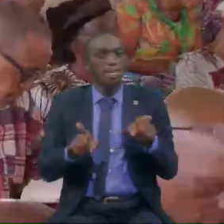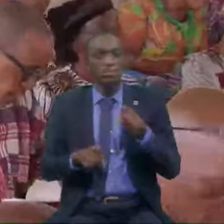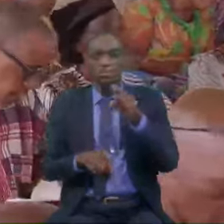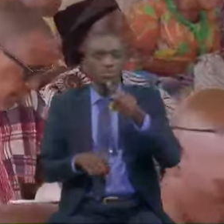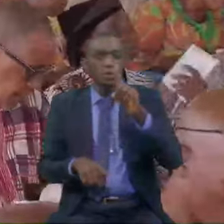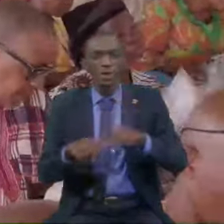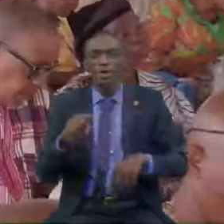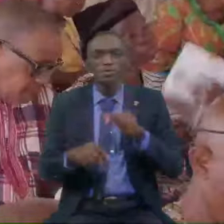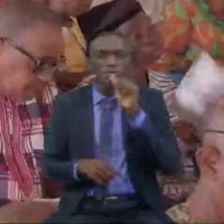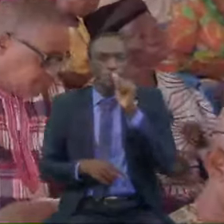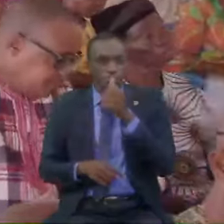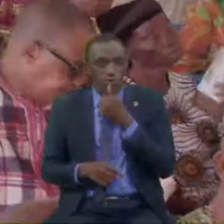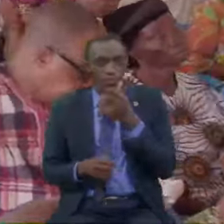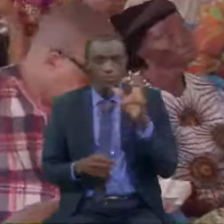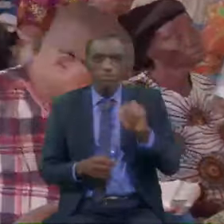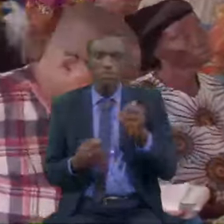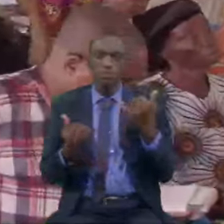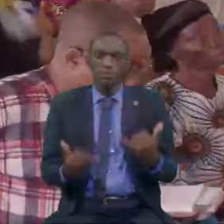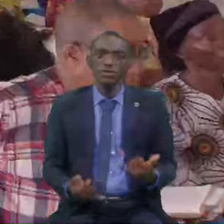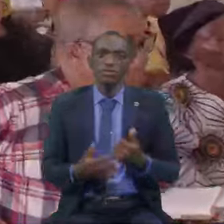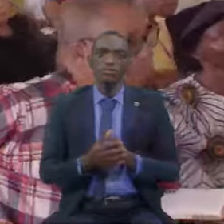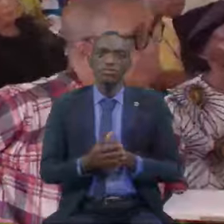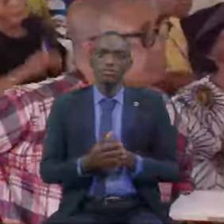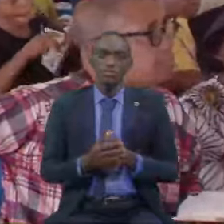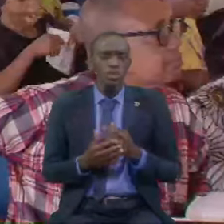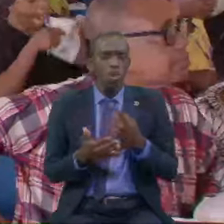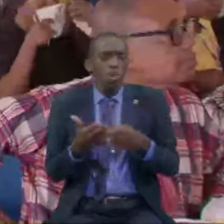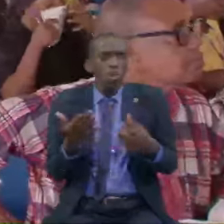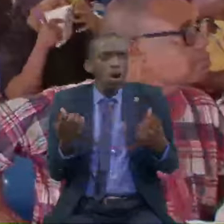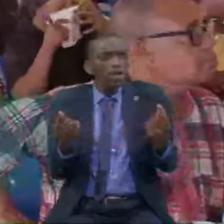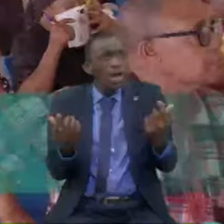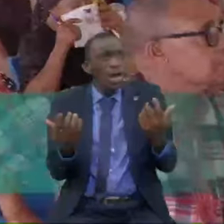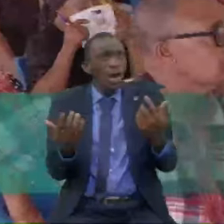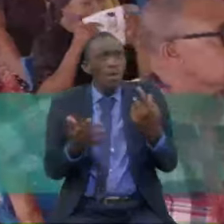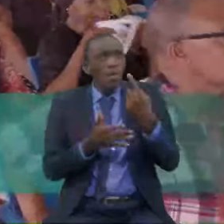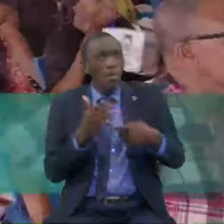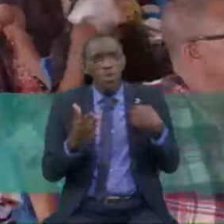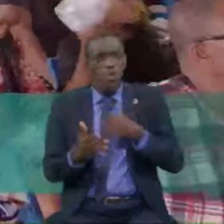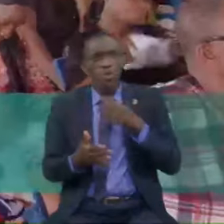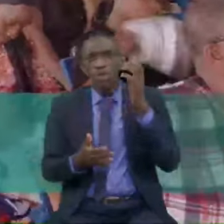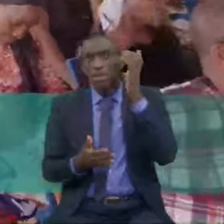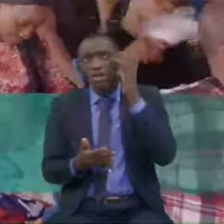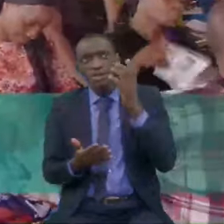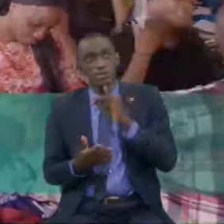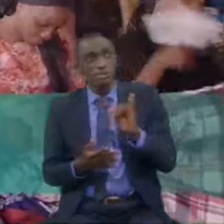Mais vous ne pouvez les supporter maintenant. Quoi? Qu'est-ce que nous entendons?